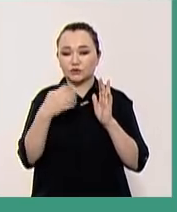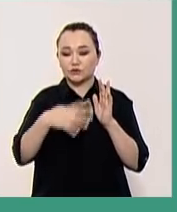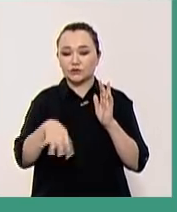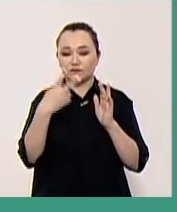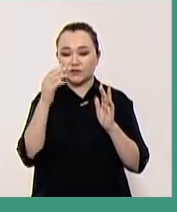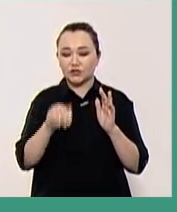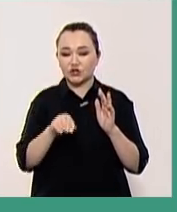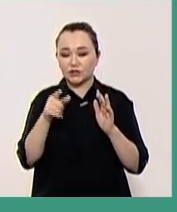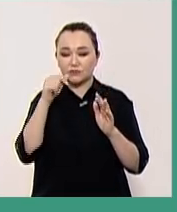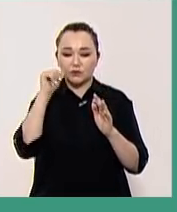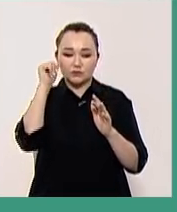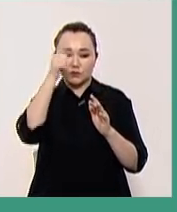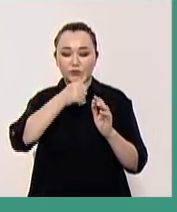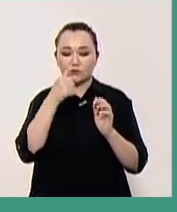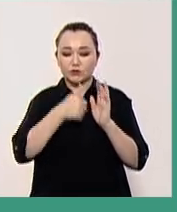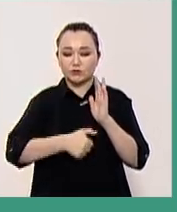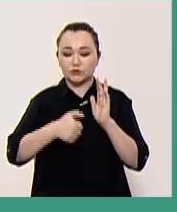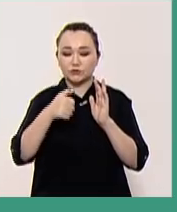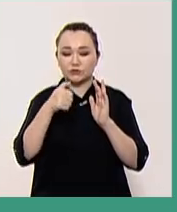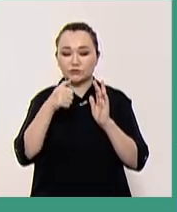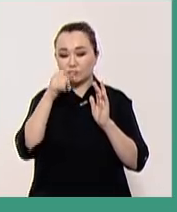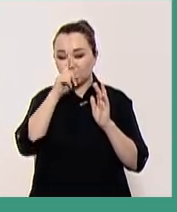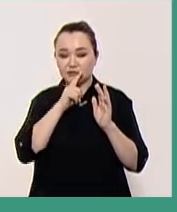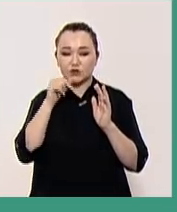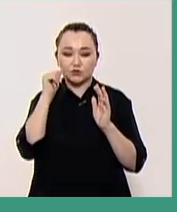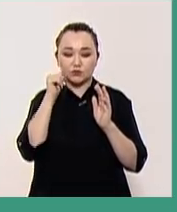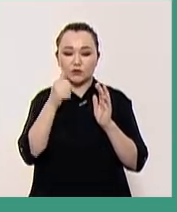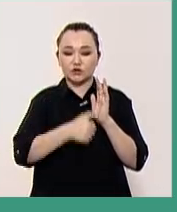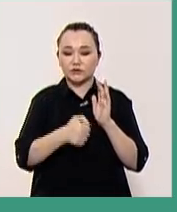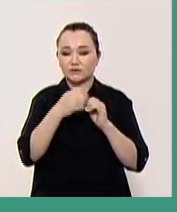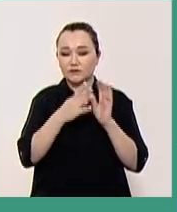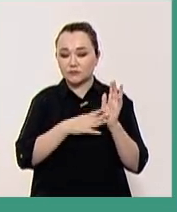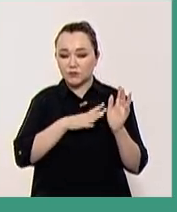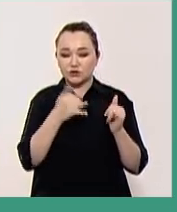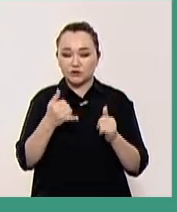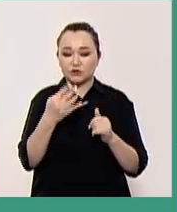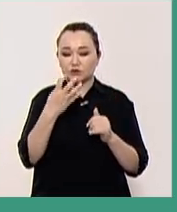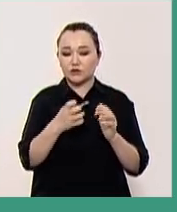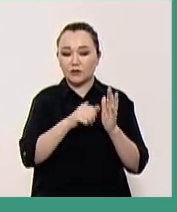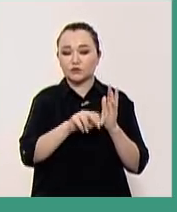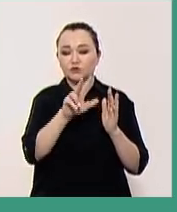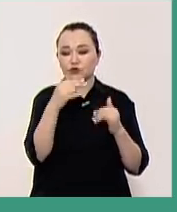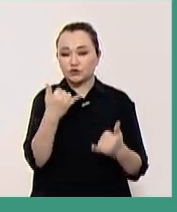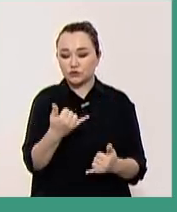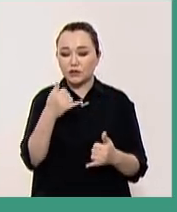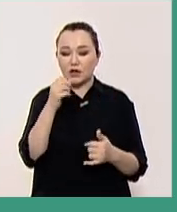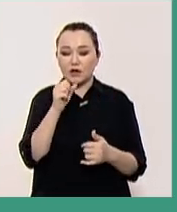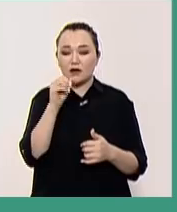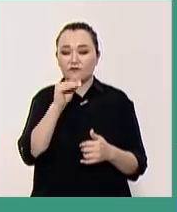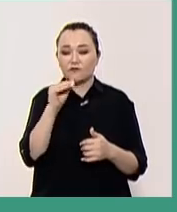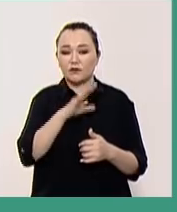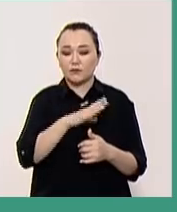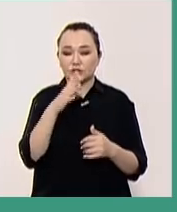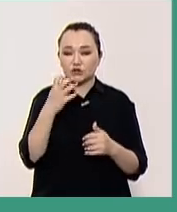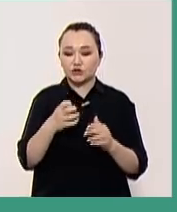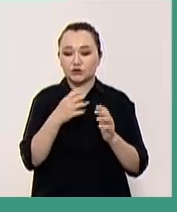шамасында. Өткен айда ол 619 000 болған екен. Ал Елордада бүгінде 463 000 болса, ақпанда ғана 456 000